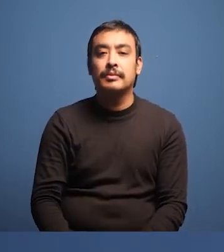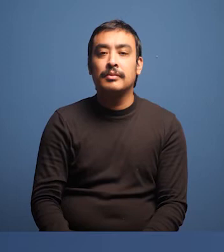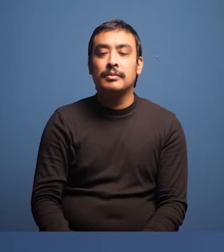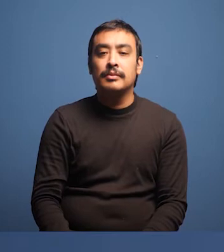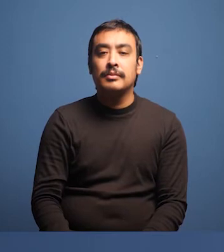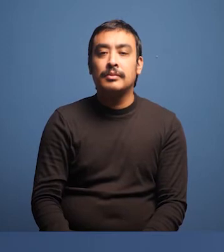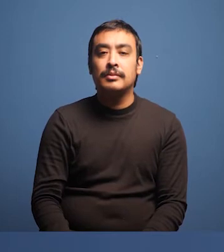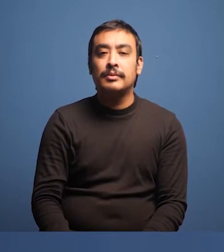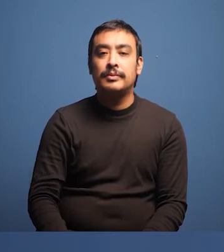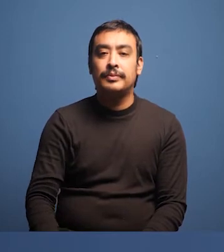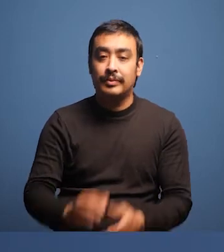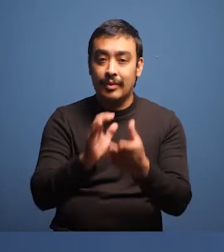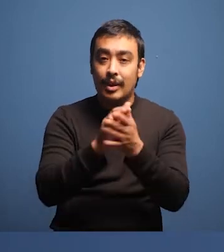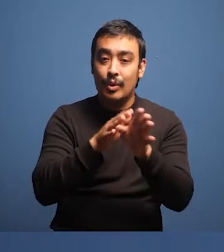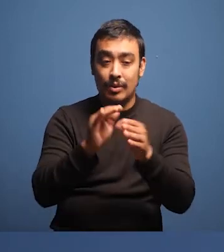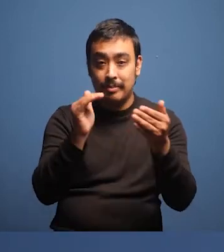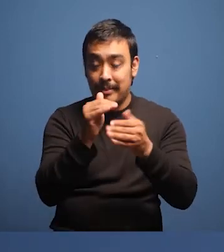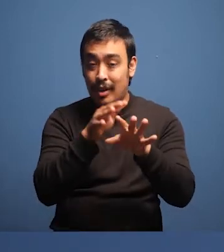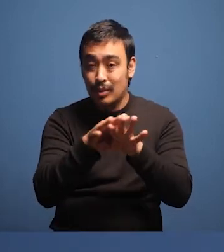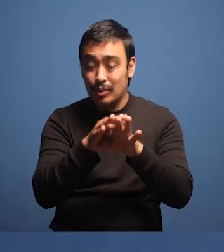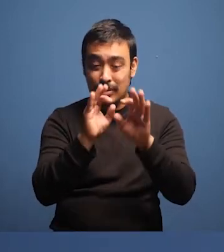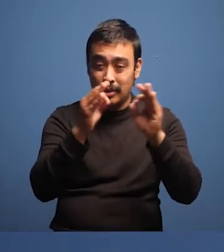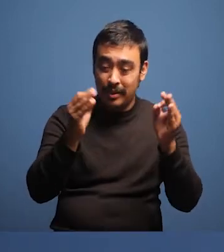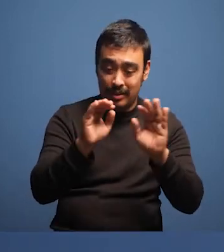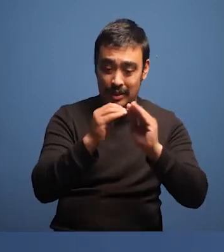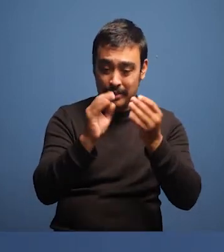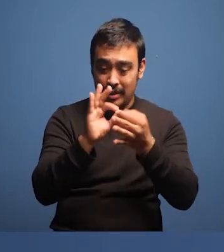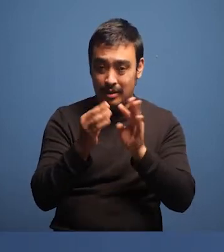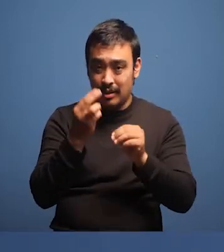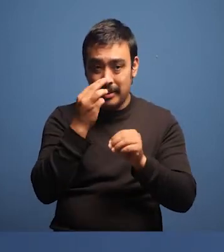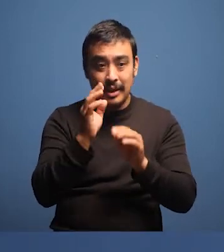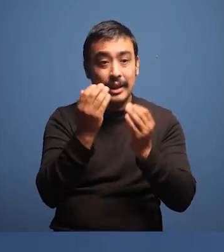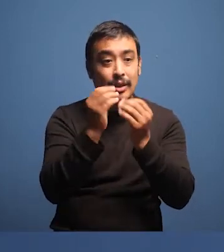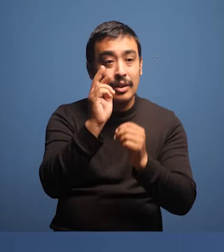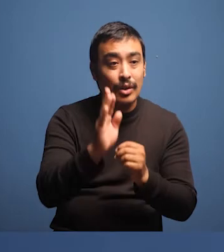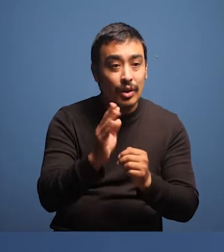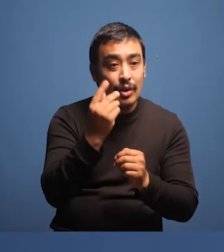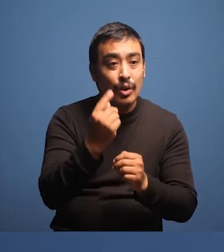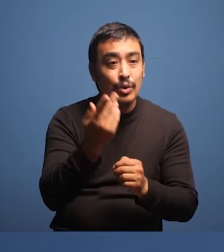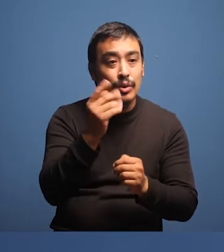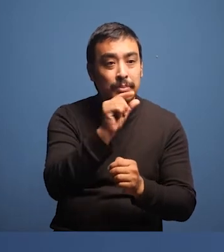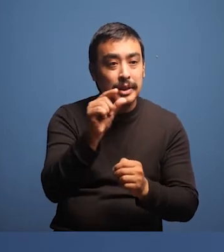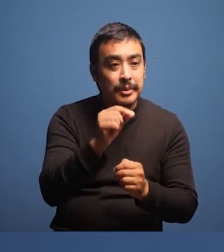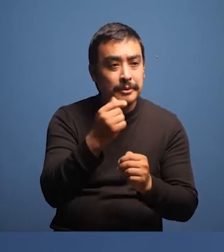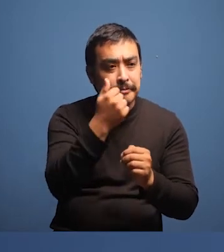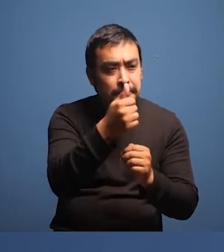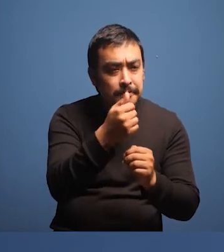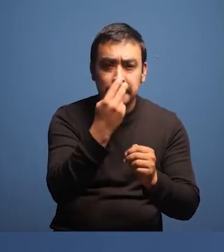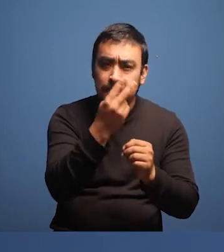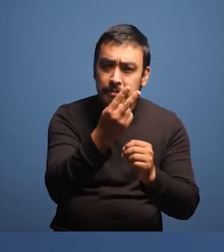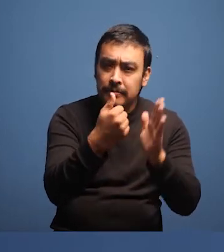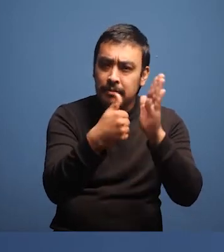हामीले चाहिँ बालबालिकाहरूले चाहिँ विभिन्न सोसियल मिडिया प्लेटफर्ममा चाहिँ के गरिरहेको छ, कस्तो कन्टेन्टहरू हेरिरहेको छ, कस्ता मान्छेहरू